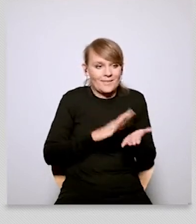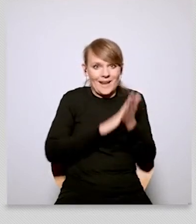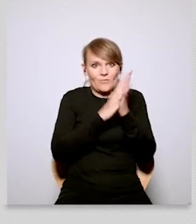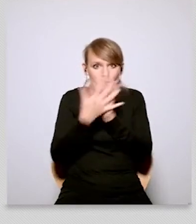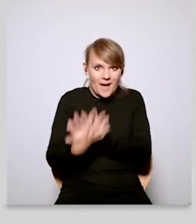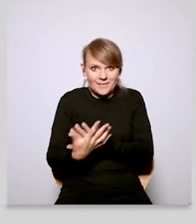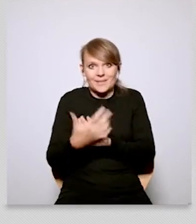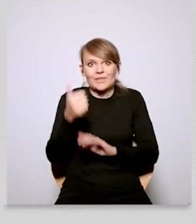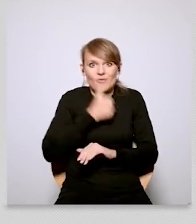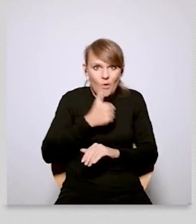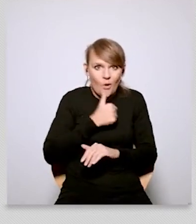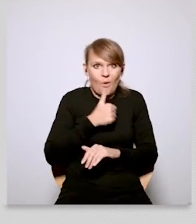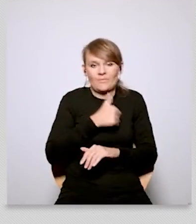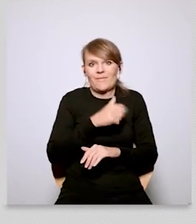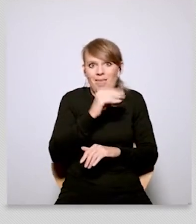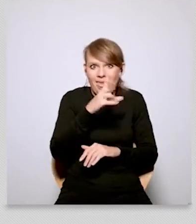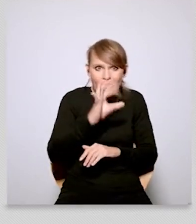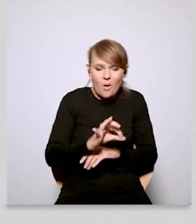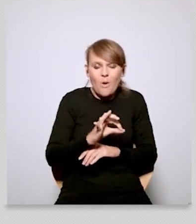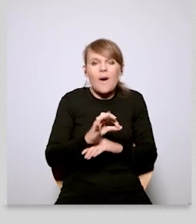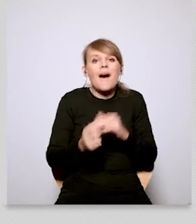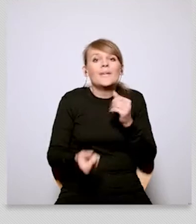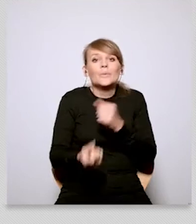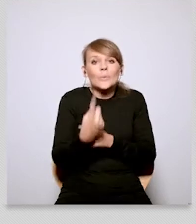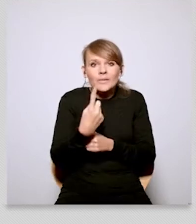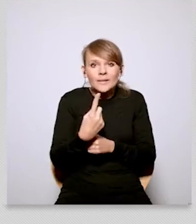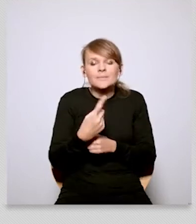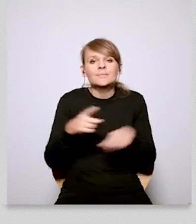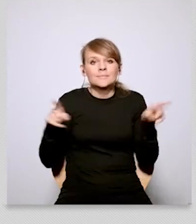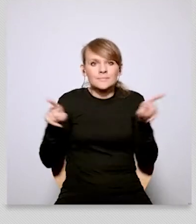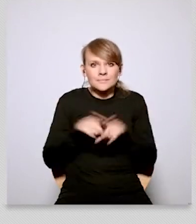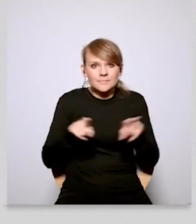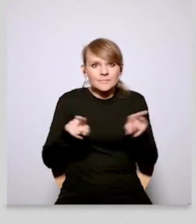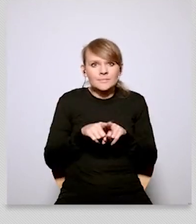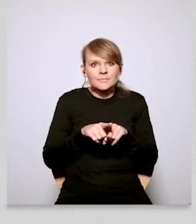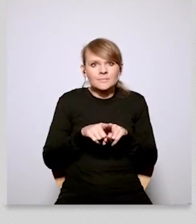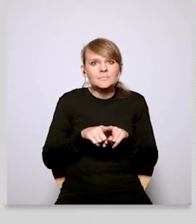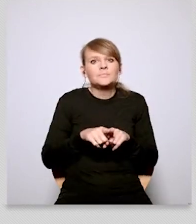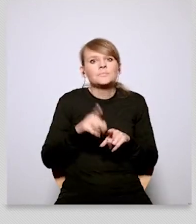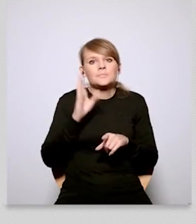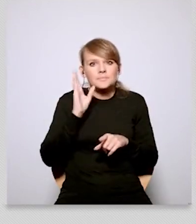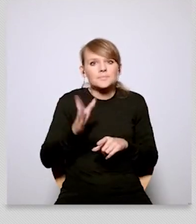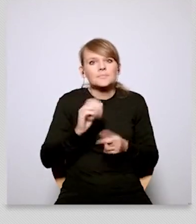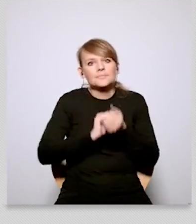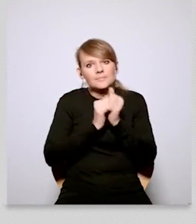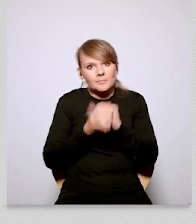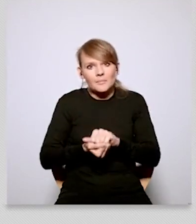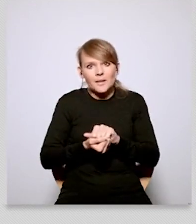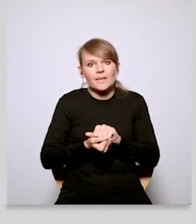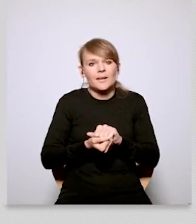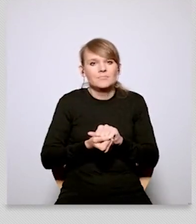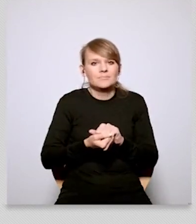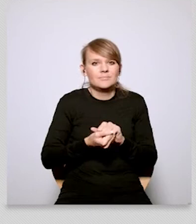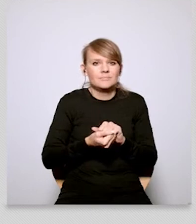ekologiczna, no będzie ona się związała również z odejściem od takich warunków, od pewnego, pewnej